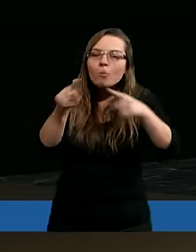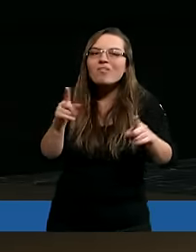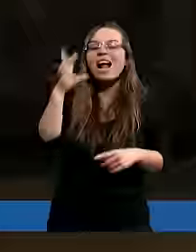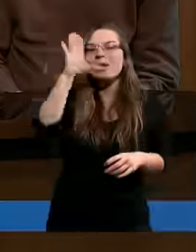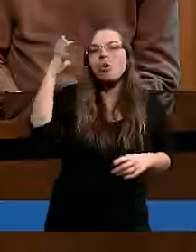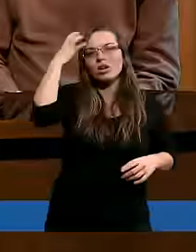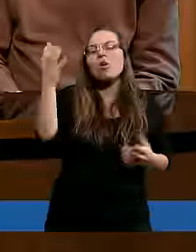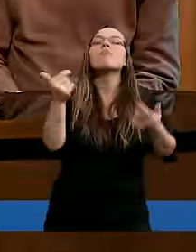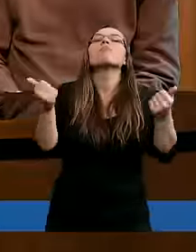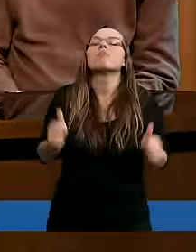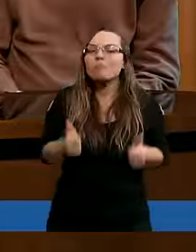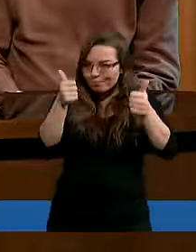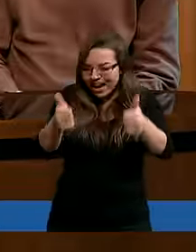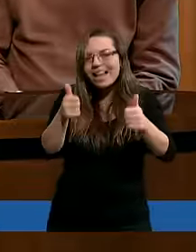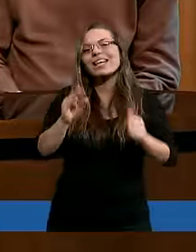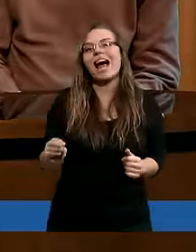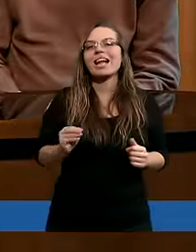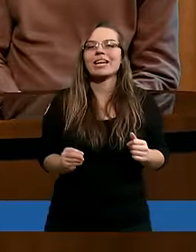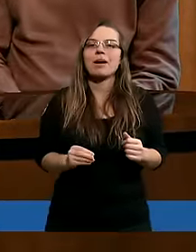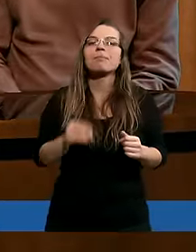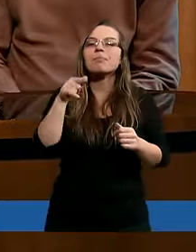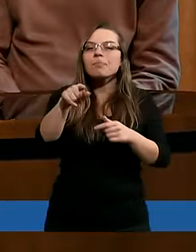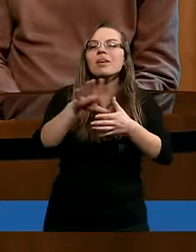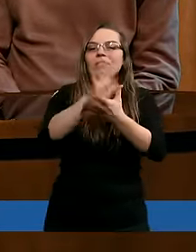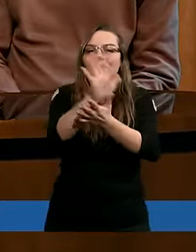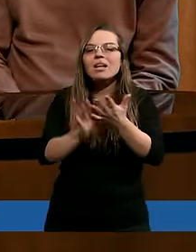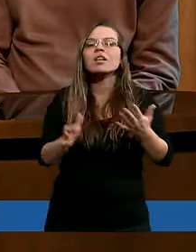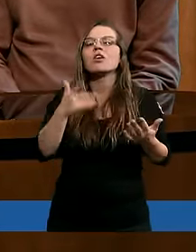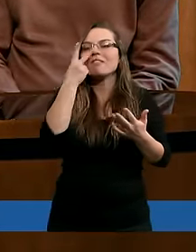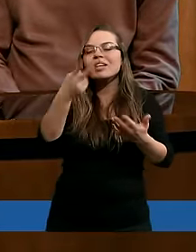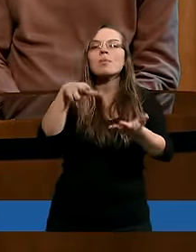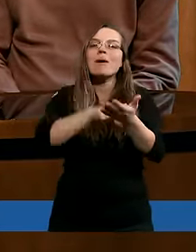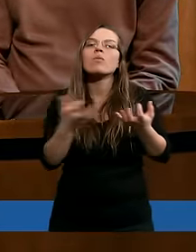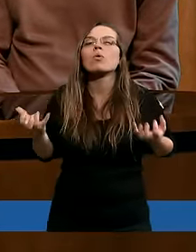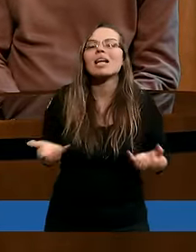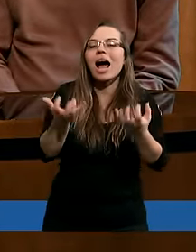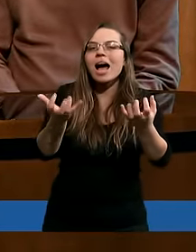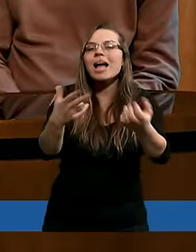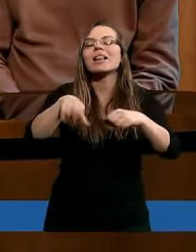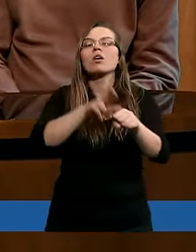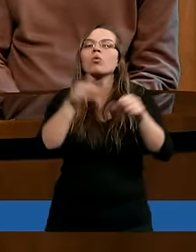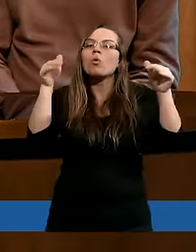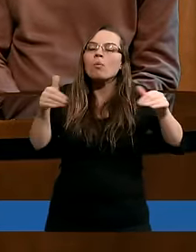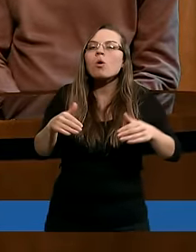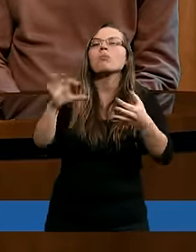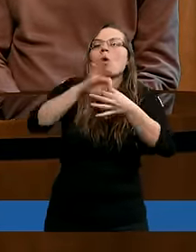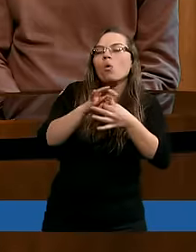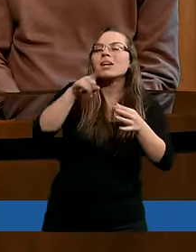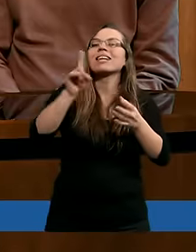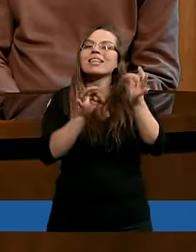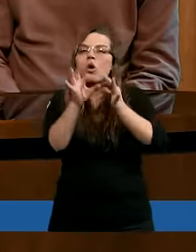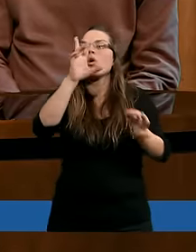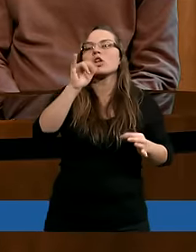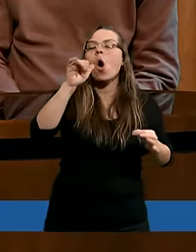Boże nastanie. Ja tutaj w tym tekście widzę pewną zachętę, którą też można połączyć z historią